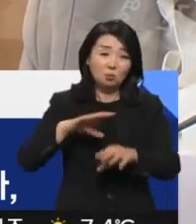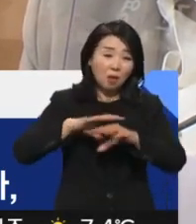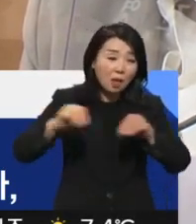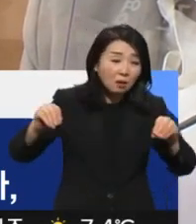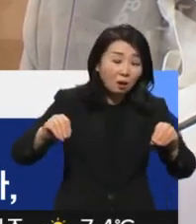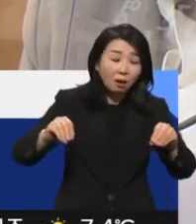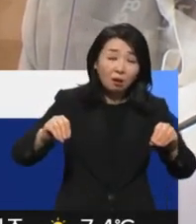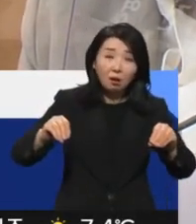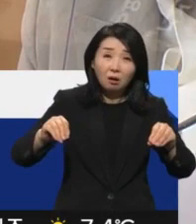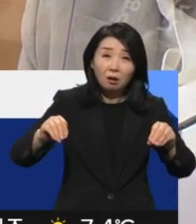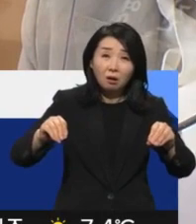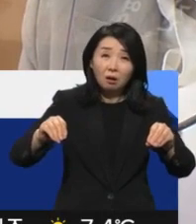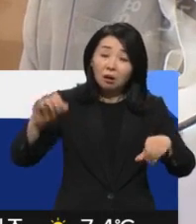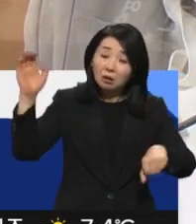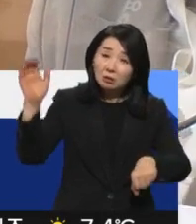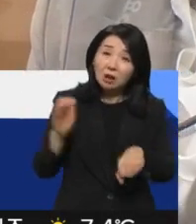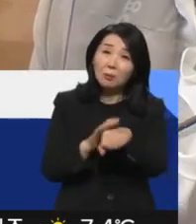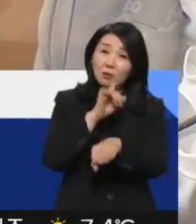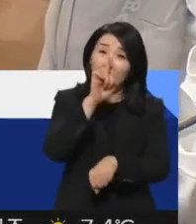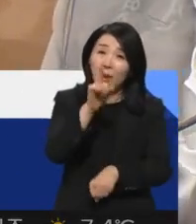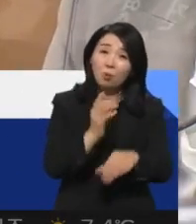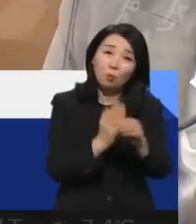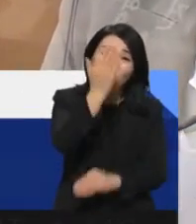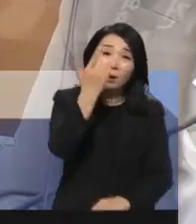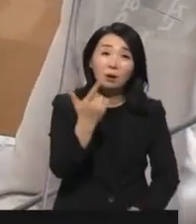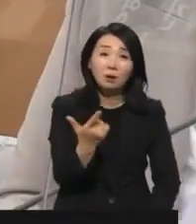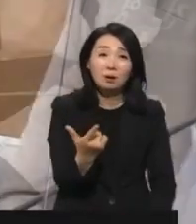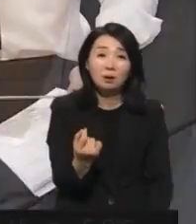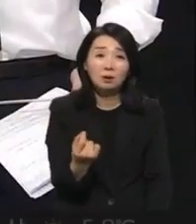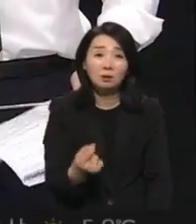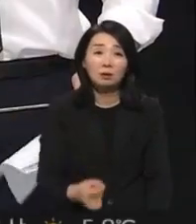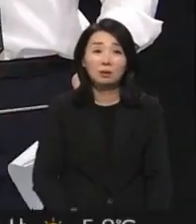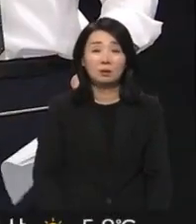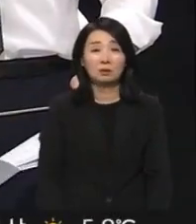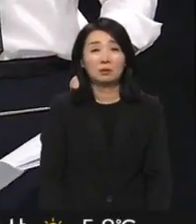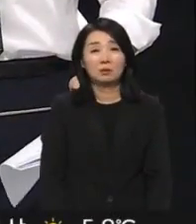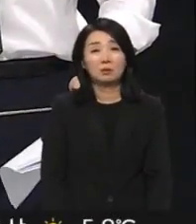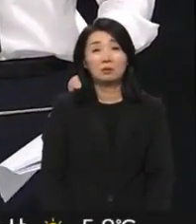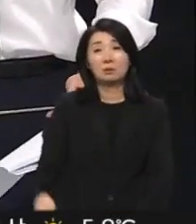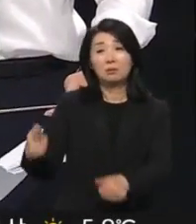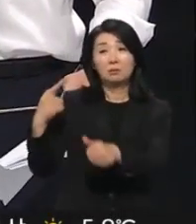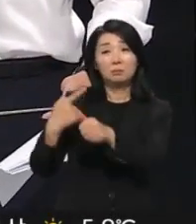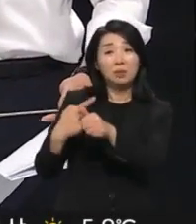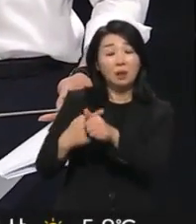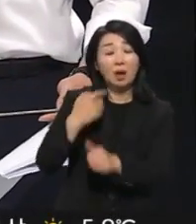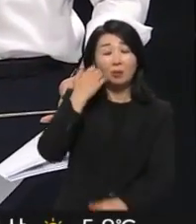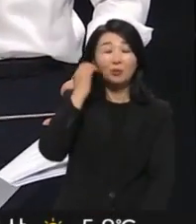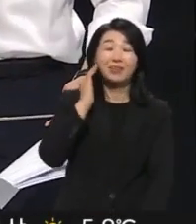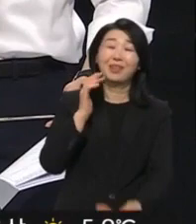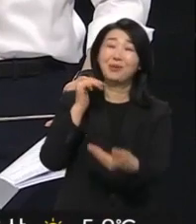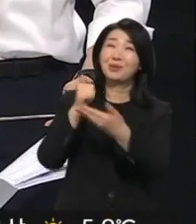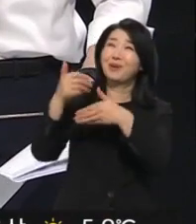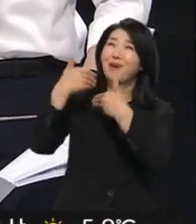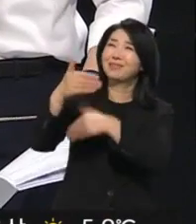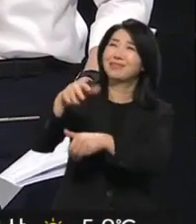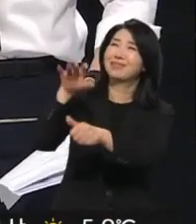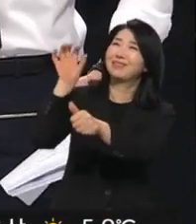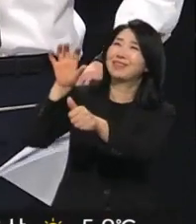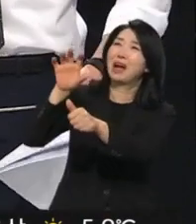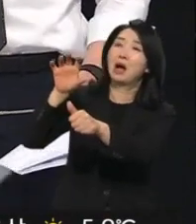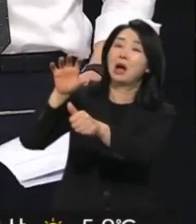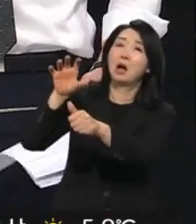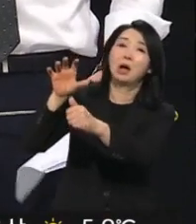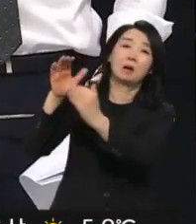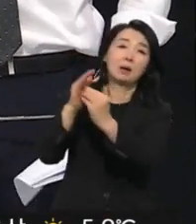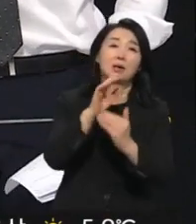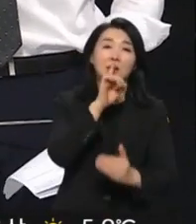부적절했다 이렇게까지 얘기하는 것은 좀 과한 얘기 같아요. 이 비난의 화살이 대통령실로 향한 것만큼은